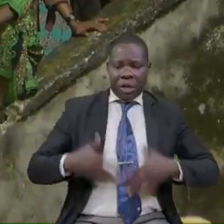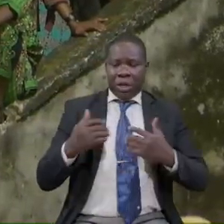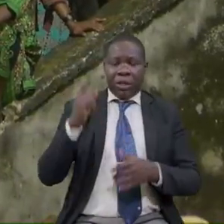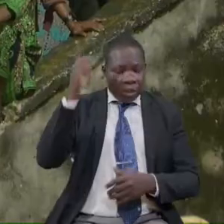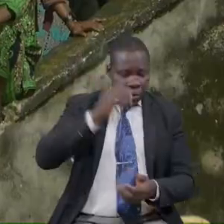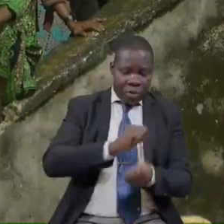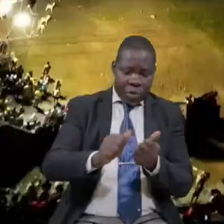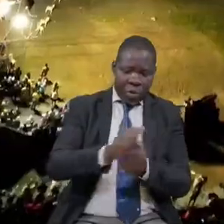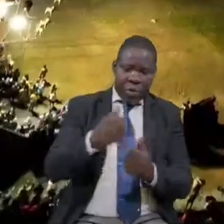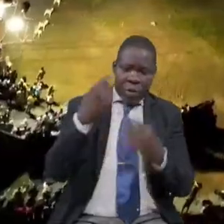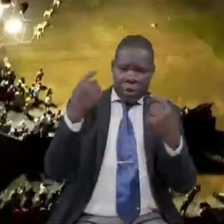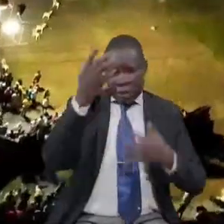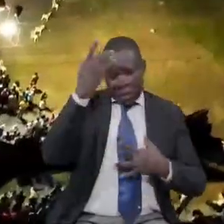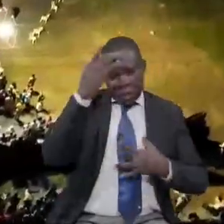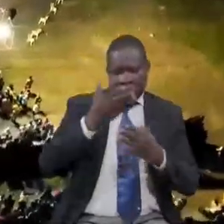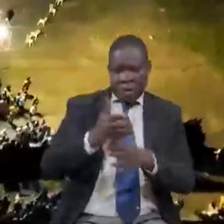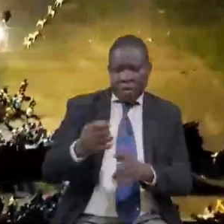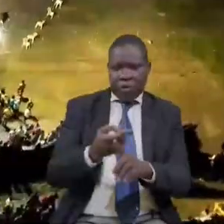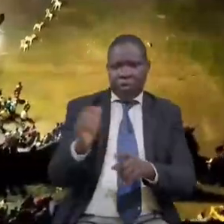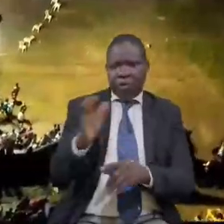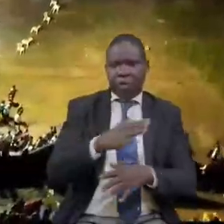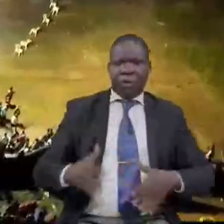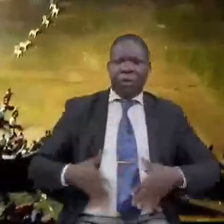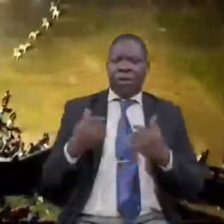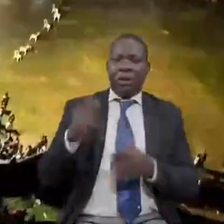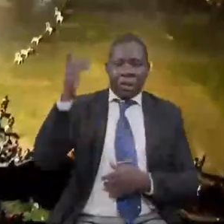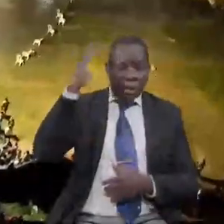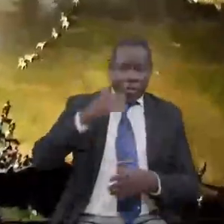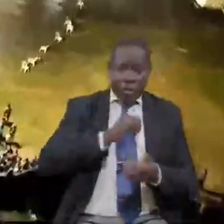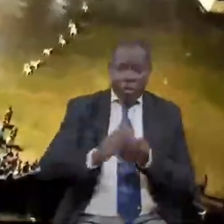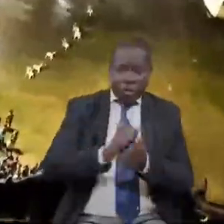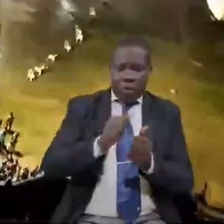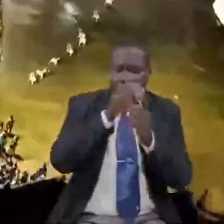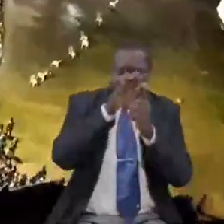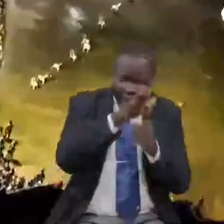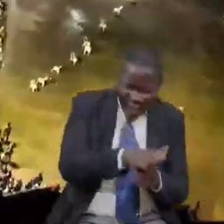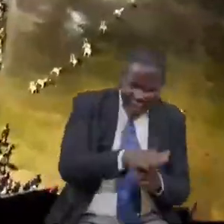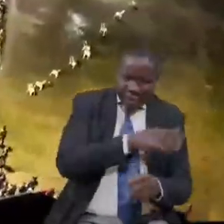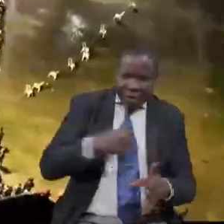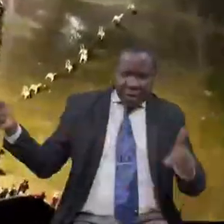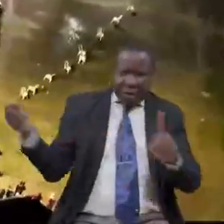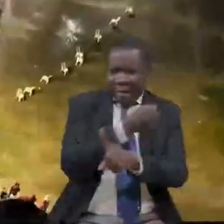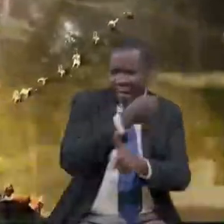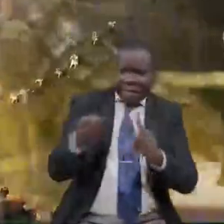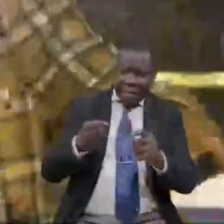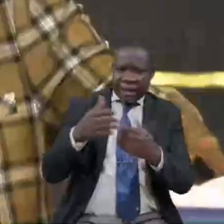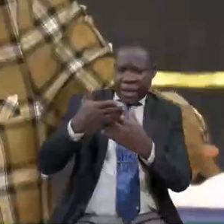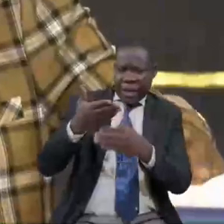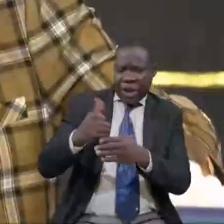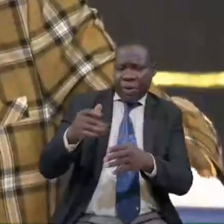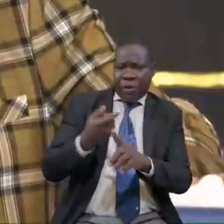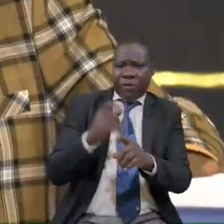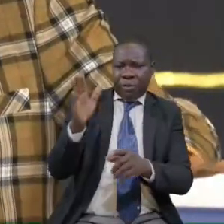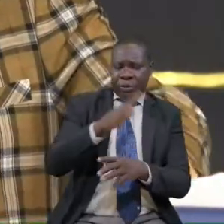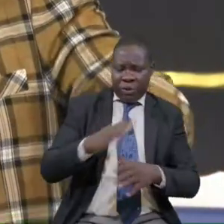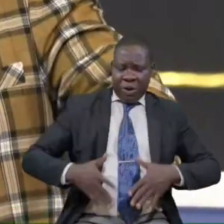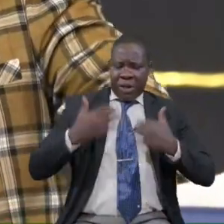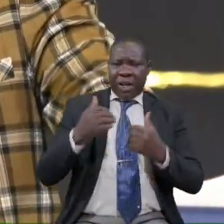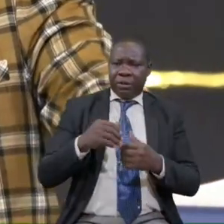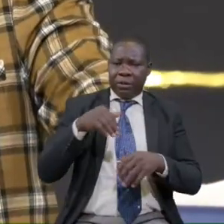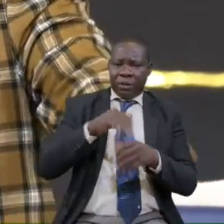votre vie. Il va purifier l'affection et l'attaque de votre vie. Il fera